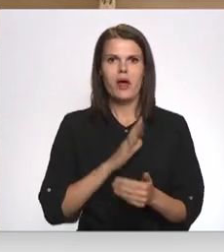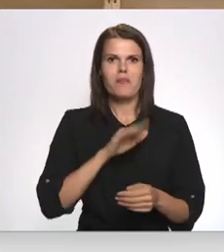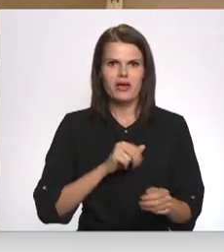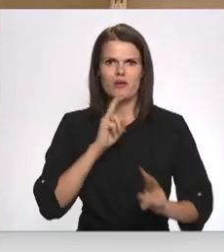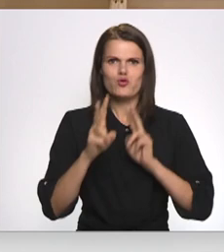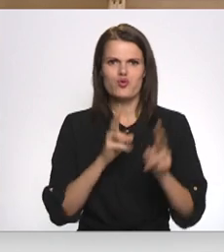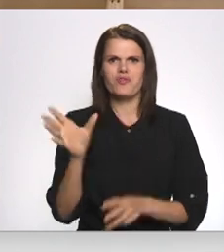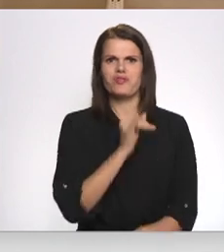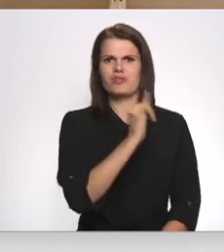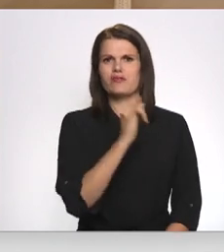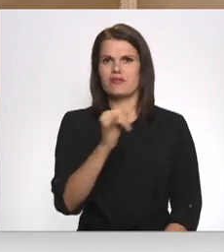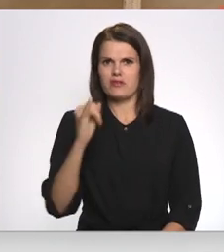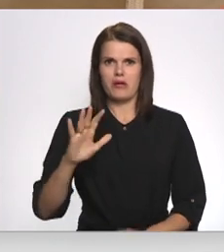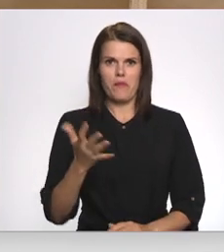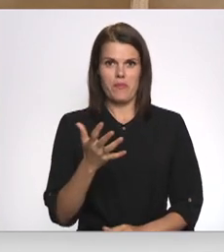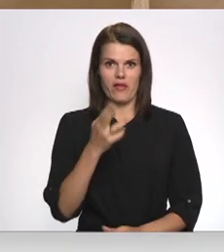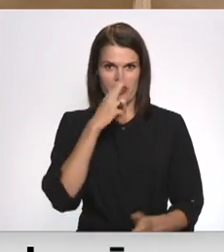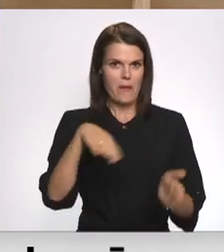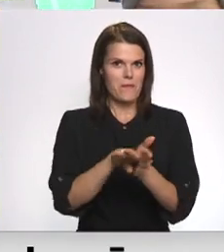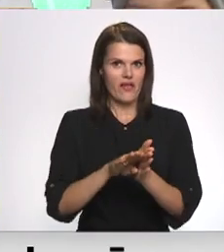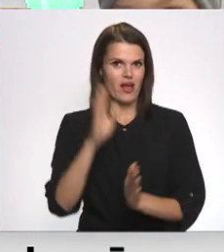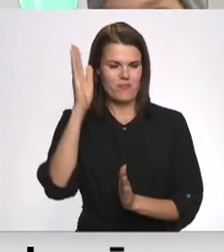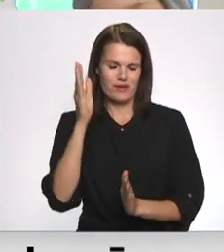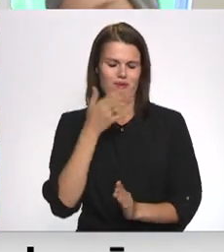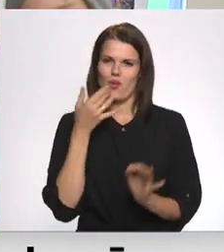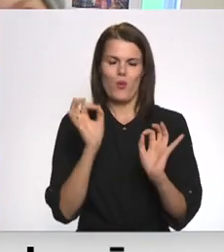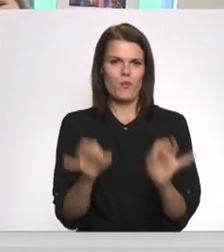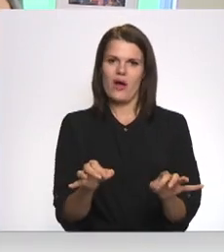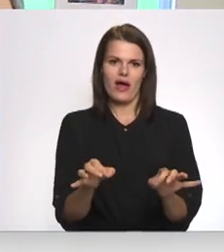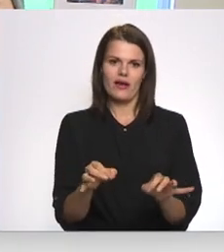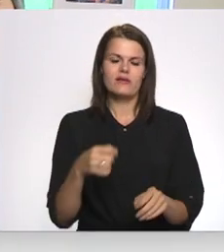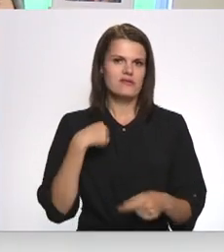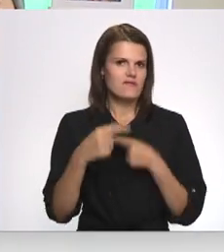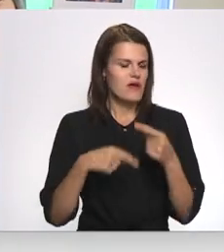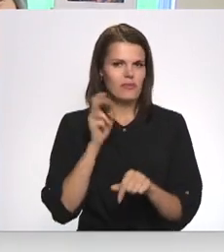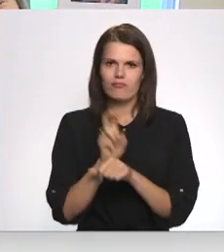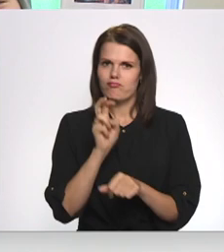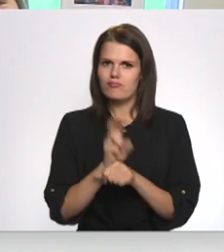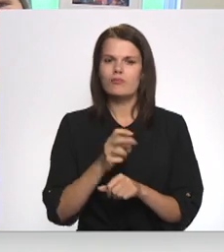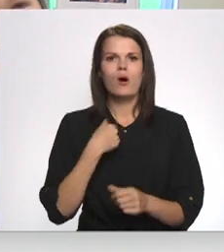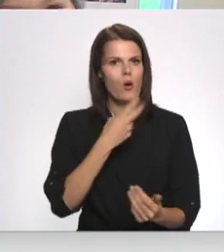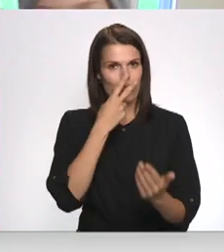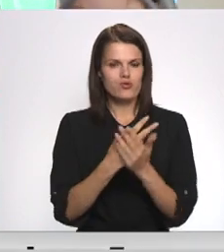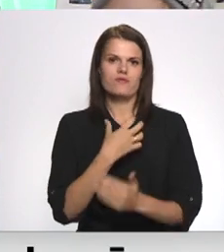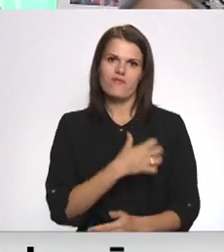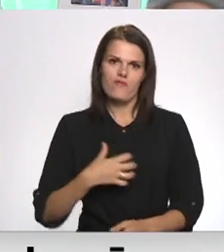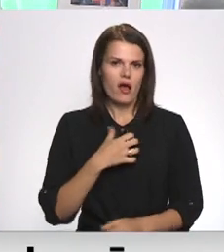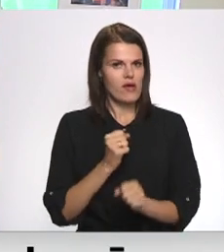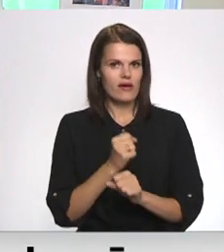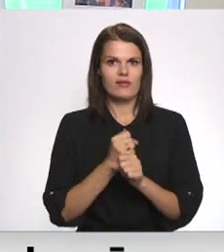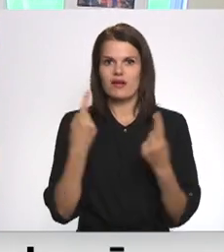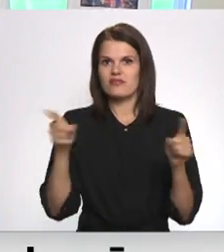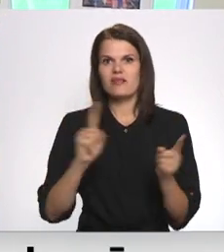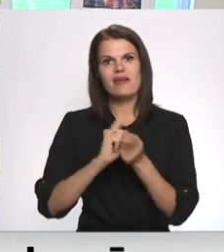sūkstēties, ka viss ir slikti, bet nenākt vēlēt, man liekas, ka tas nav pareizi. Tas visu laiku, es vienmēr esmu nākusi uz vēlēšanām, un es arī uzskatu, ka tas ir jādara savādāk. Mēs